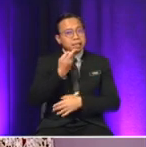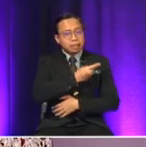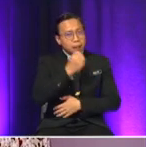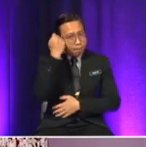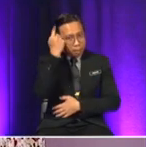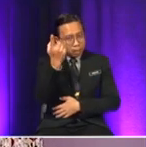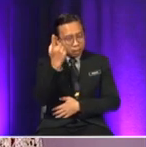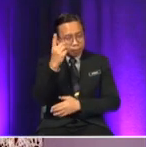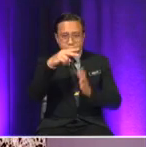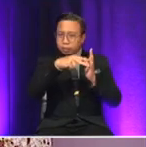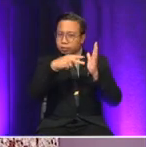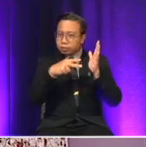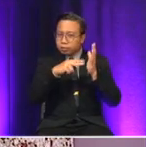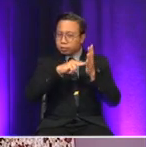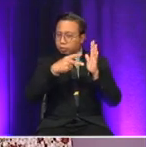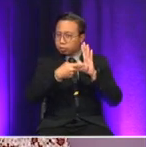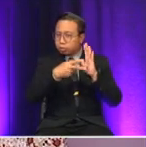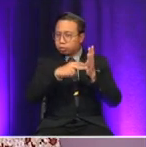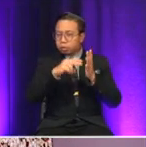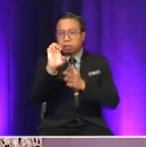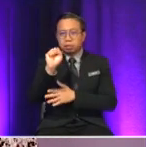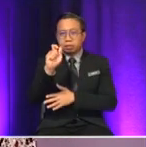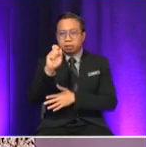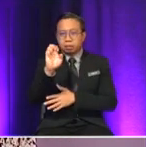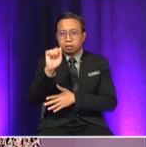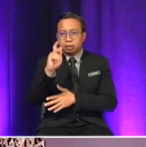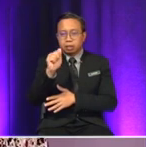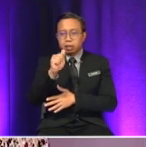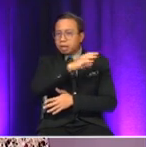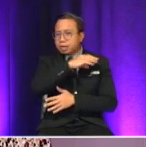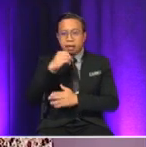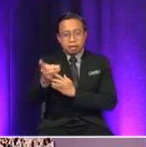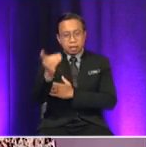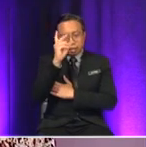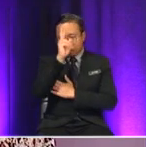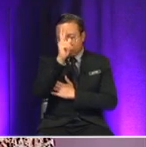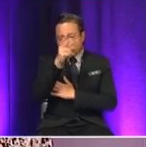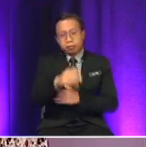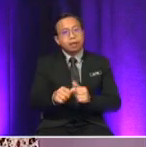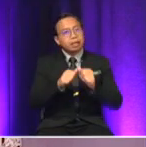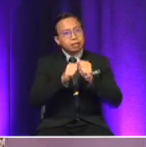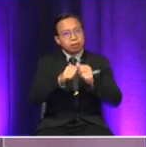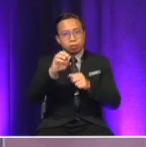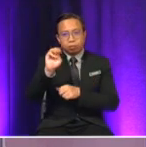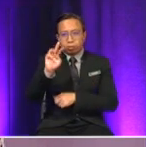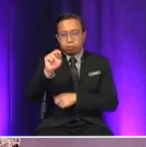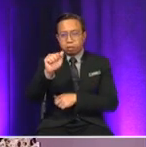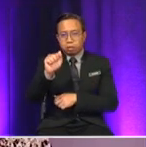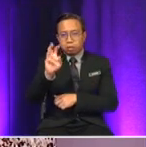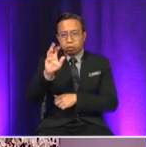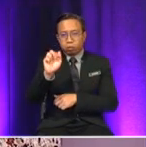dulu definisi estetika dan juga daya kreatif. Baik, menurut Munawarah tahun